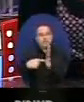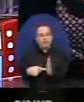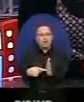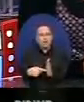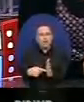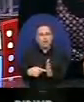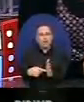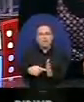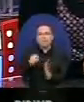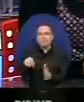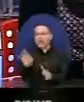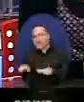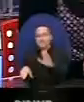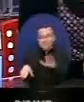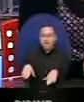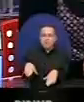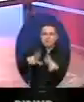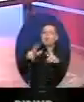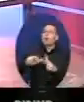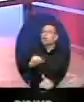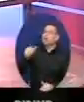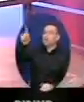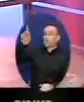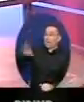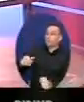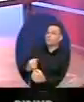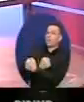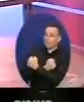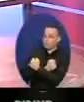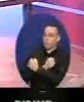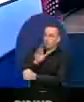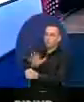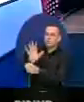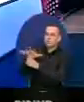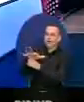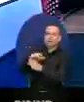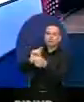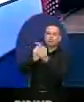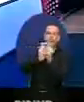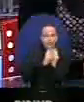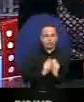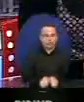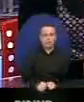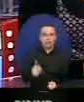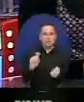בשבילי הכי מדהימה שיכולה להיות. מחבקת ועושה עם החיבוק הזה שינוי משמעותי לגמרי, ועמוק. לגמרי, משנה